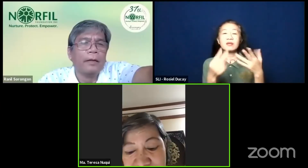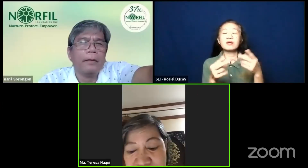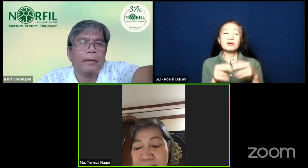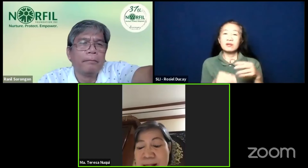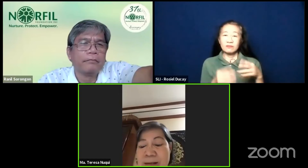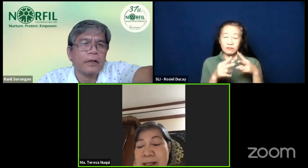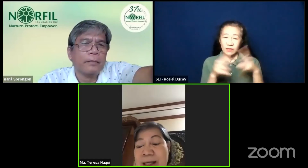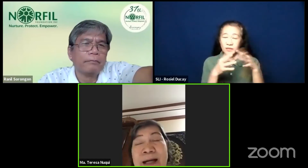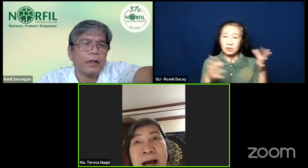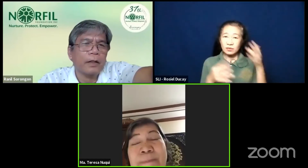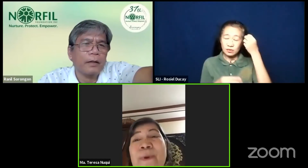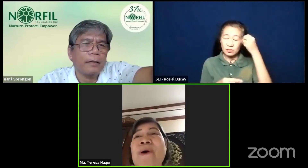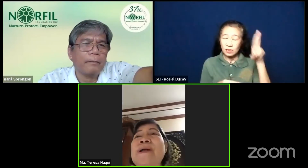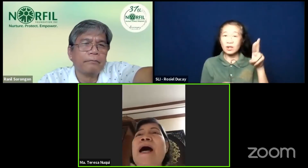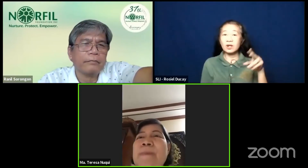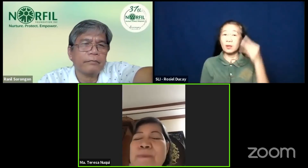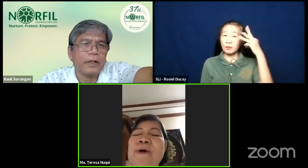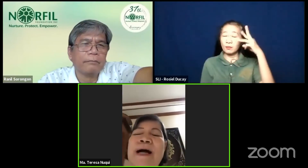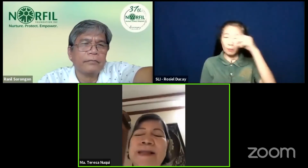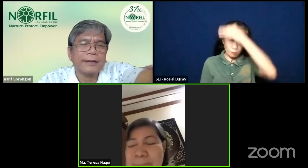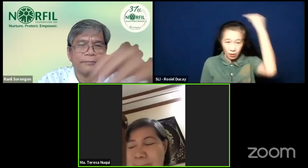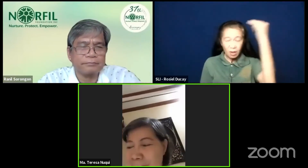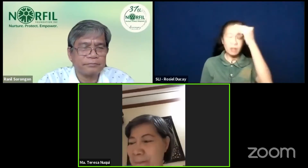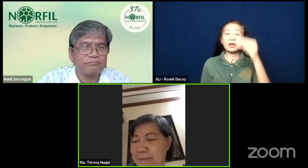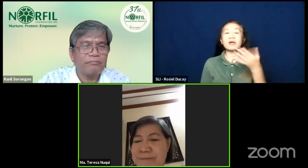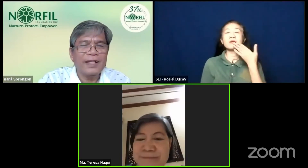Mark. Magandang hapon at mabuhay.